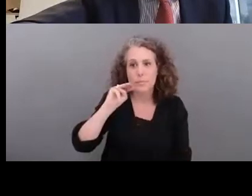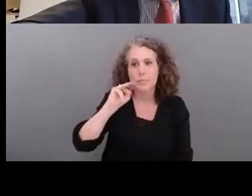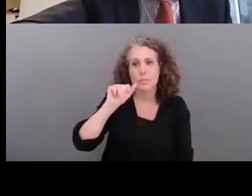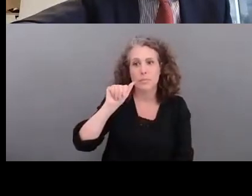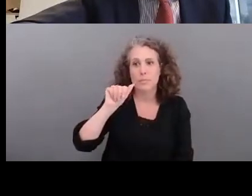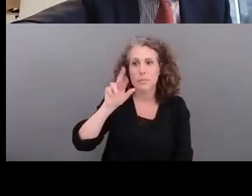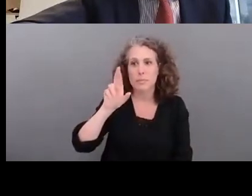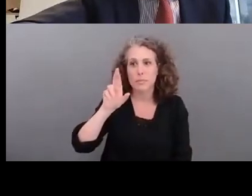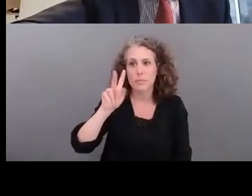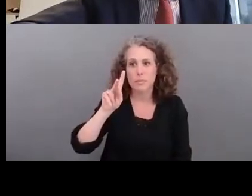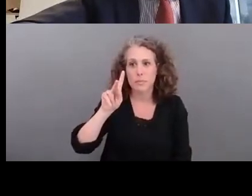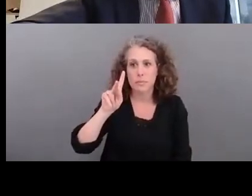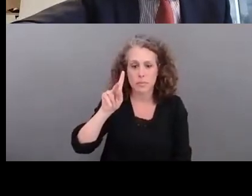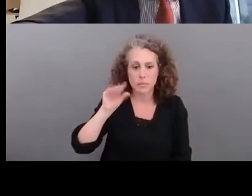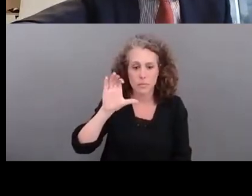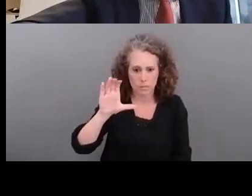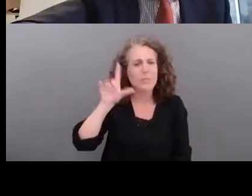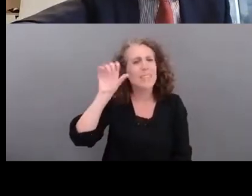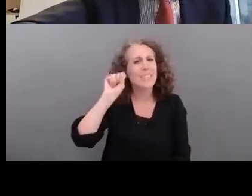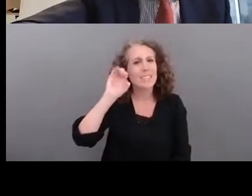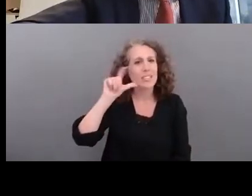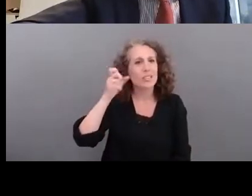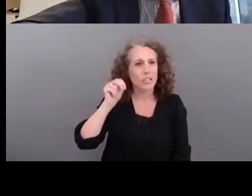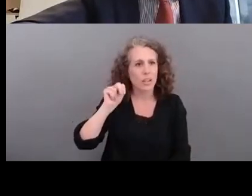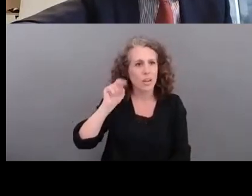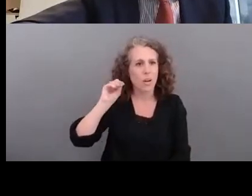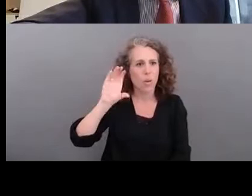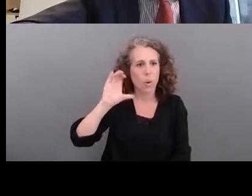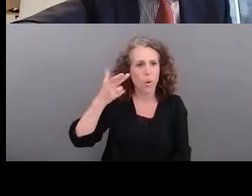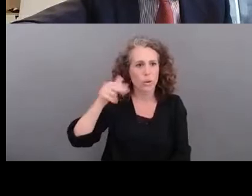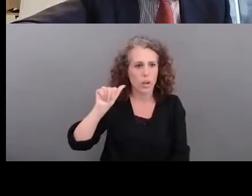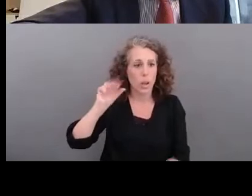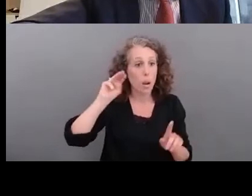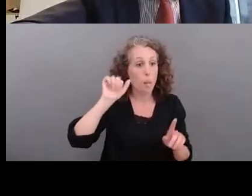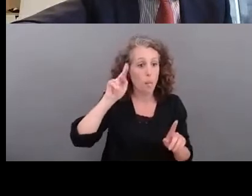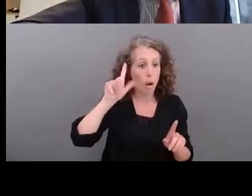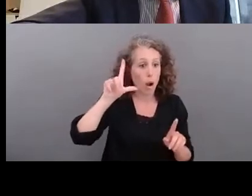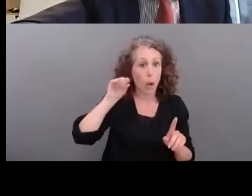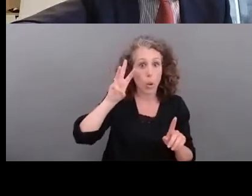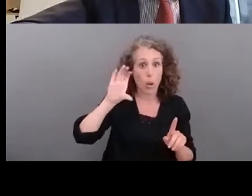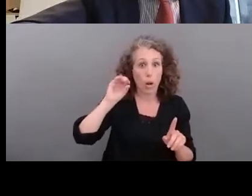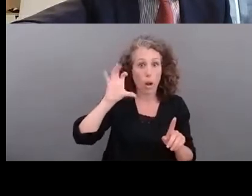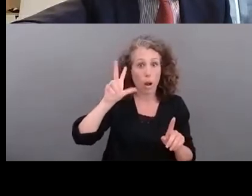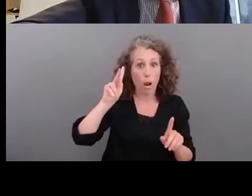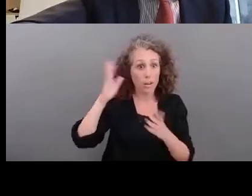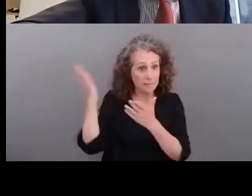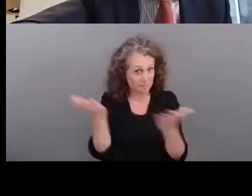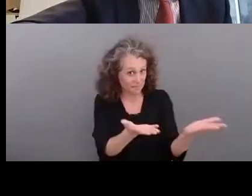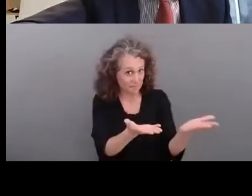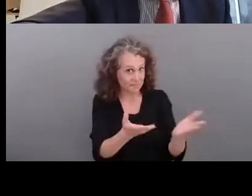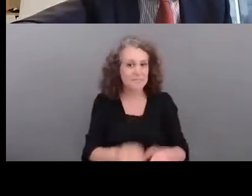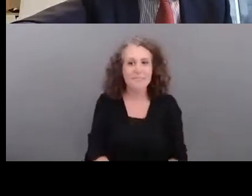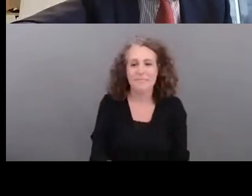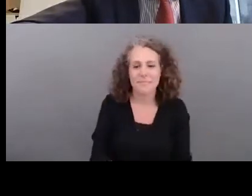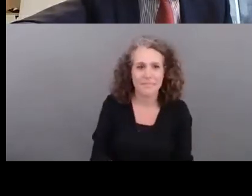Monsieur Marc Lowcock, secrétaire général adjoint d'OCHA. Monsieur Lowcock, vous avez la parole.